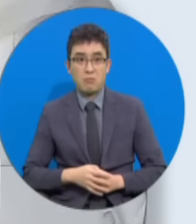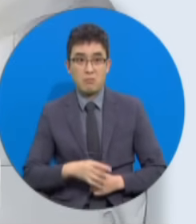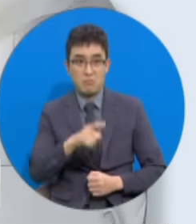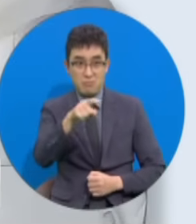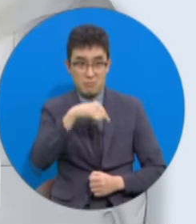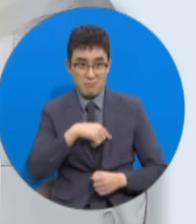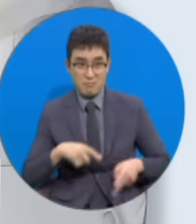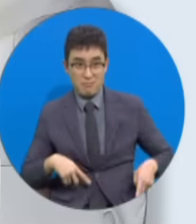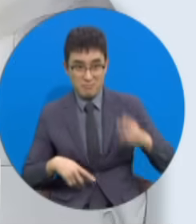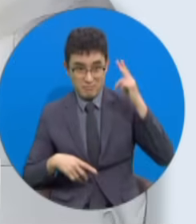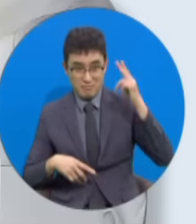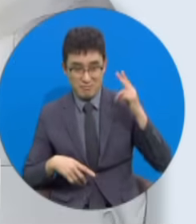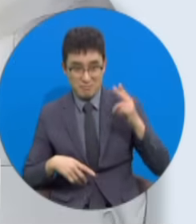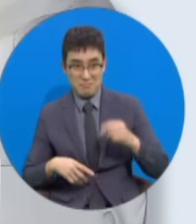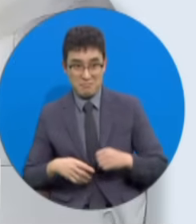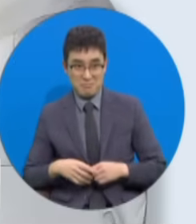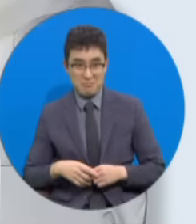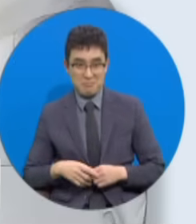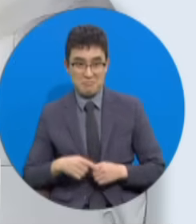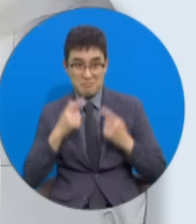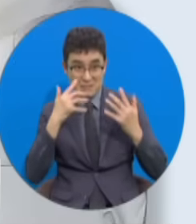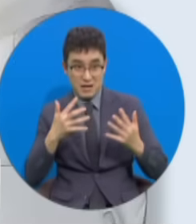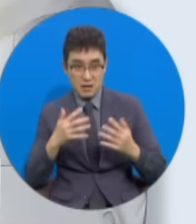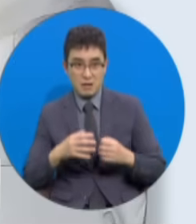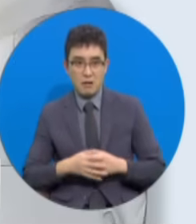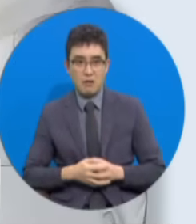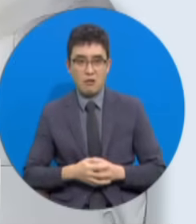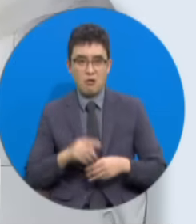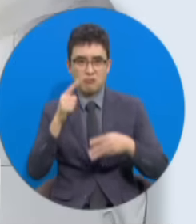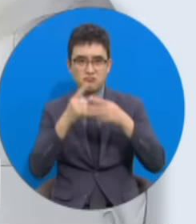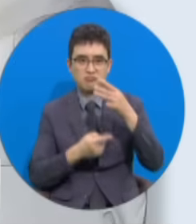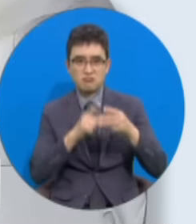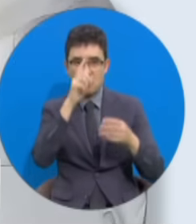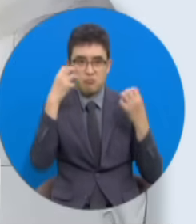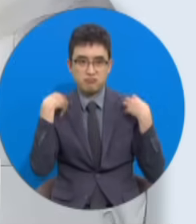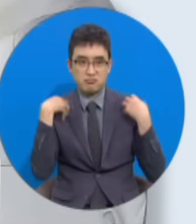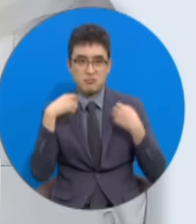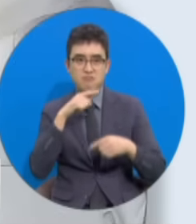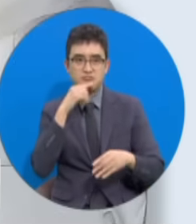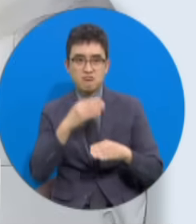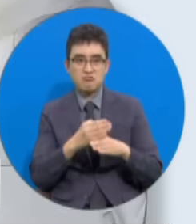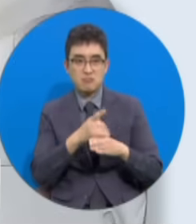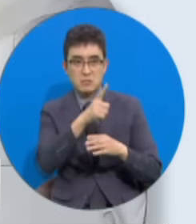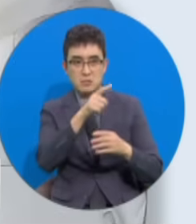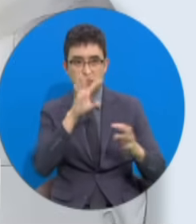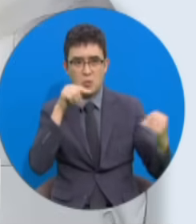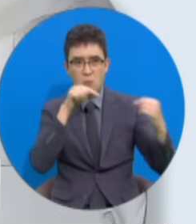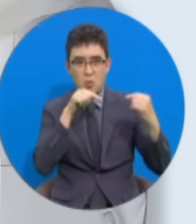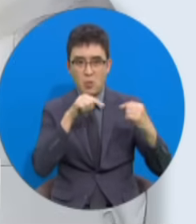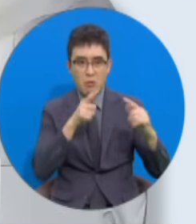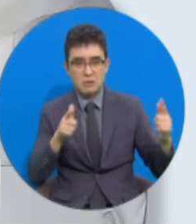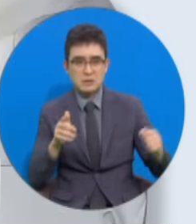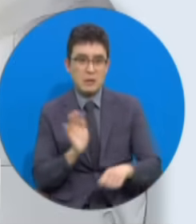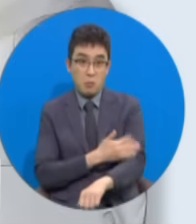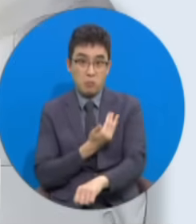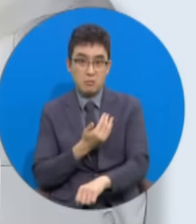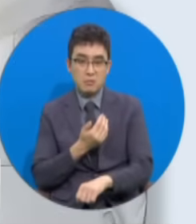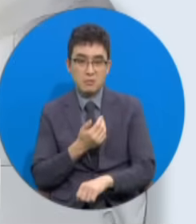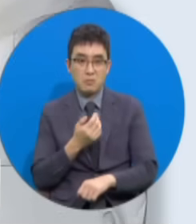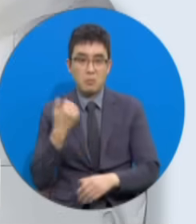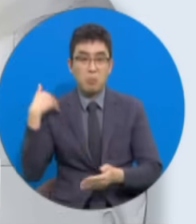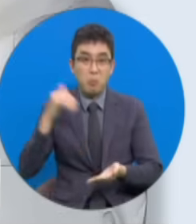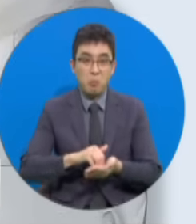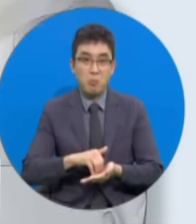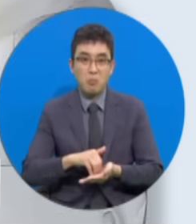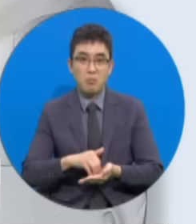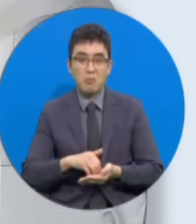긋는 거다라며 더 나아가서 아 윤석열 정부의 대북 정책 잘못됐다 이런 주장도 야권 일각에서 있었는데 바로 다시 남조선이라고